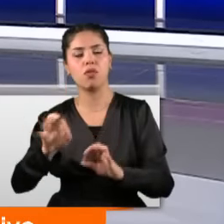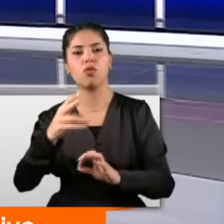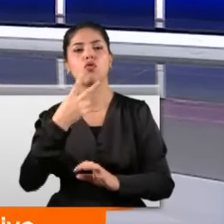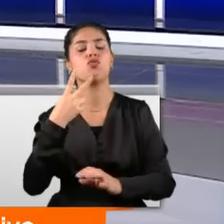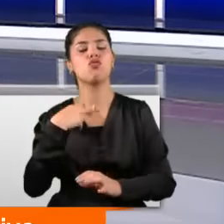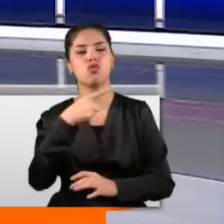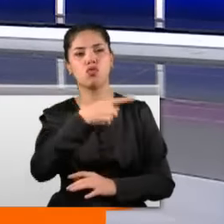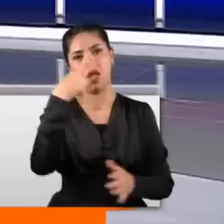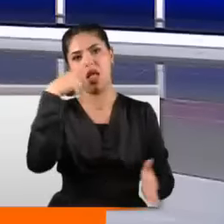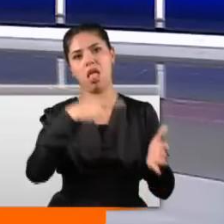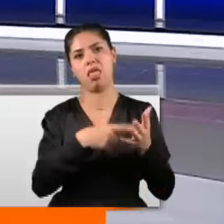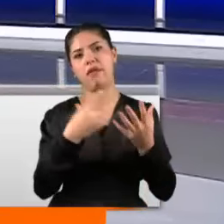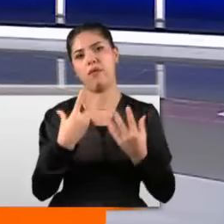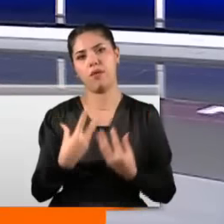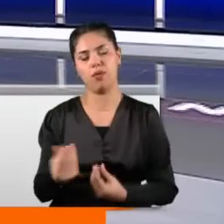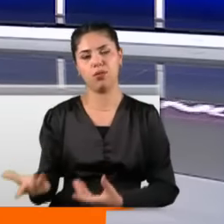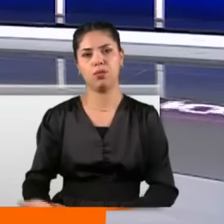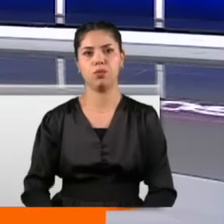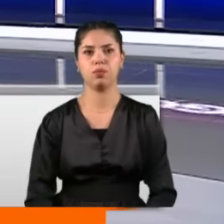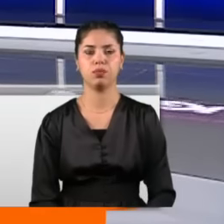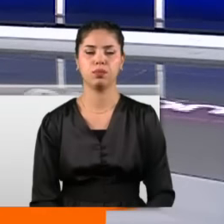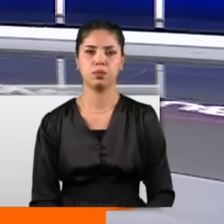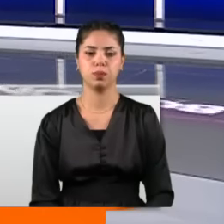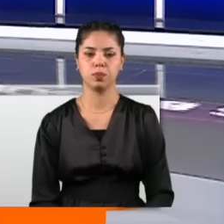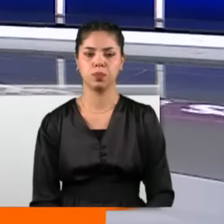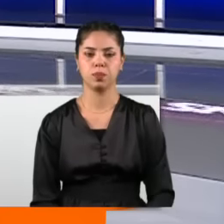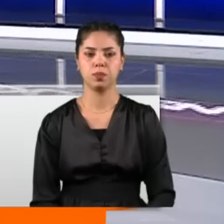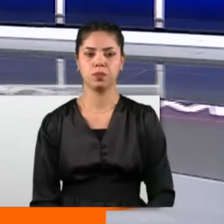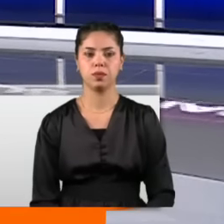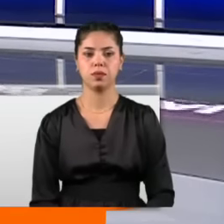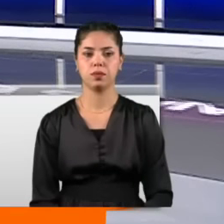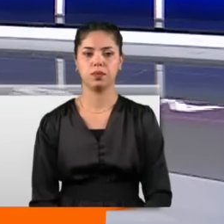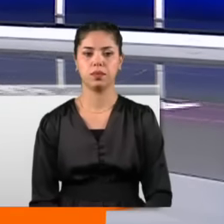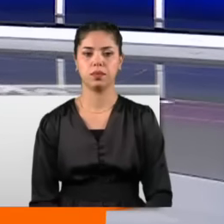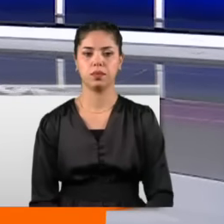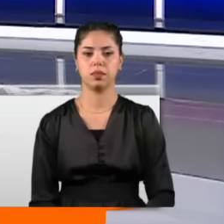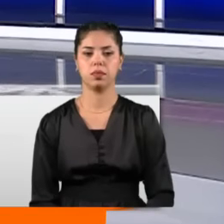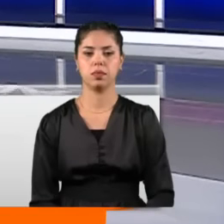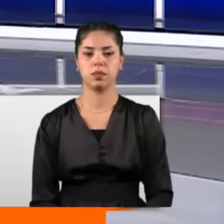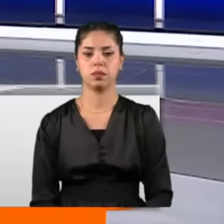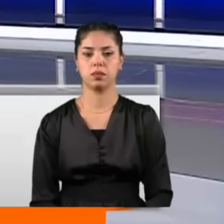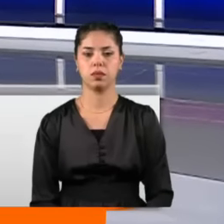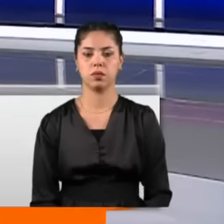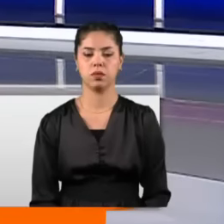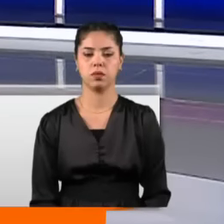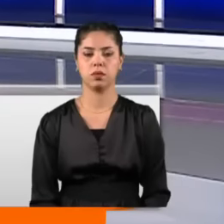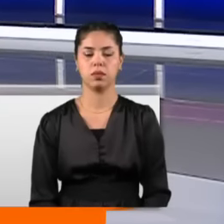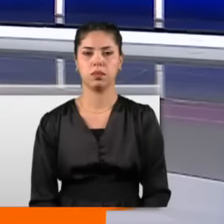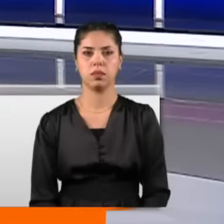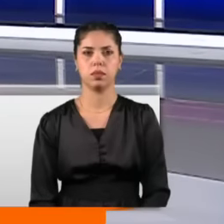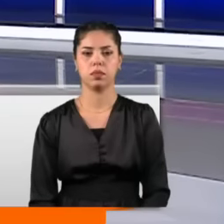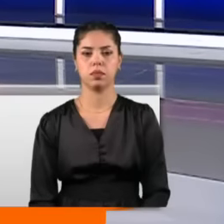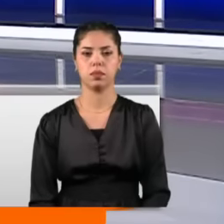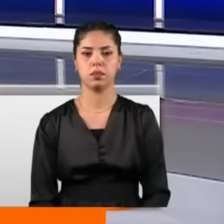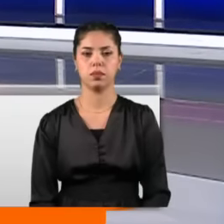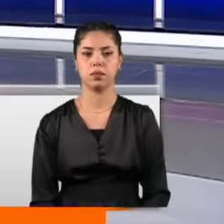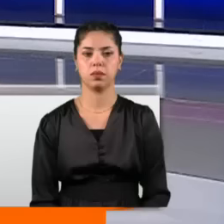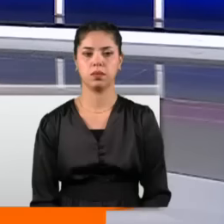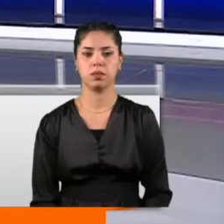5.1 metre uzunluğunda ağır bir stratejik bomba düştüğü yerde müthiş bir etki yaratıyor. Siz